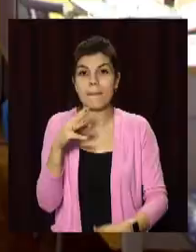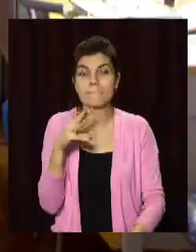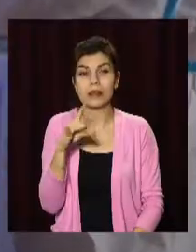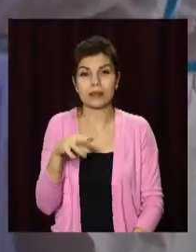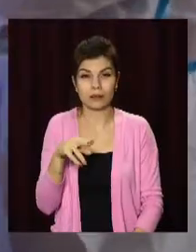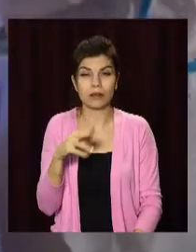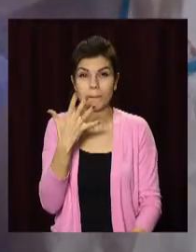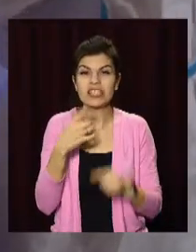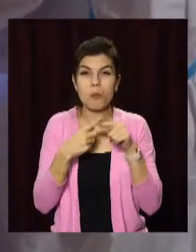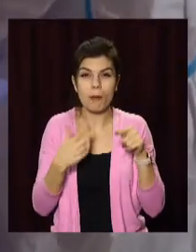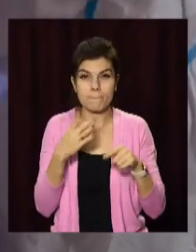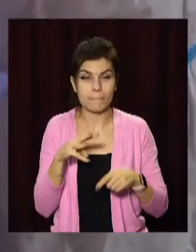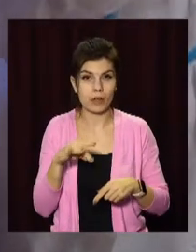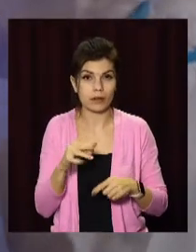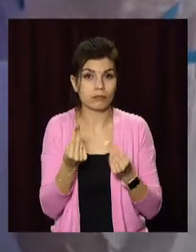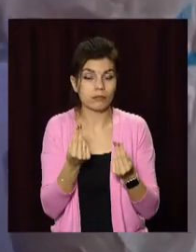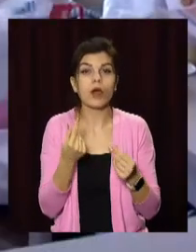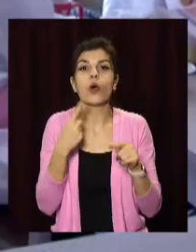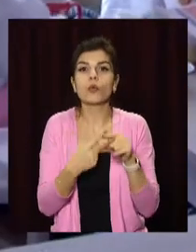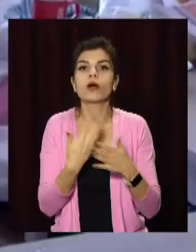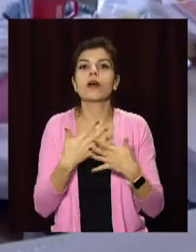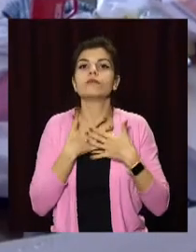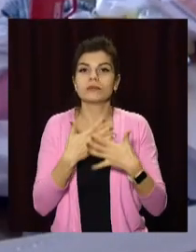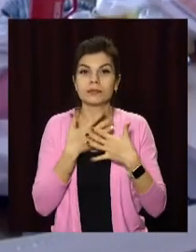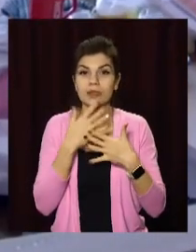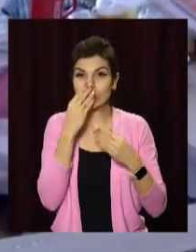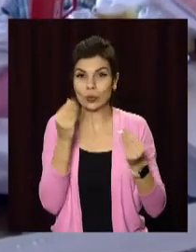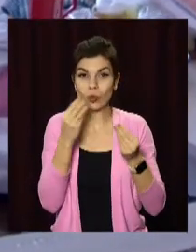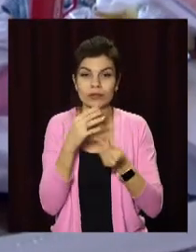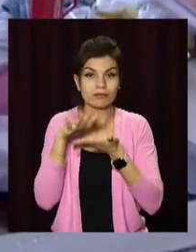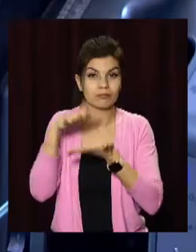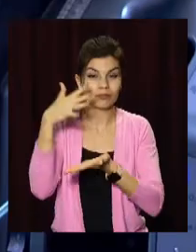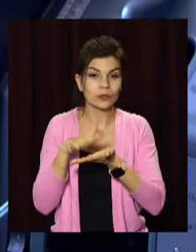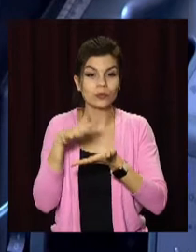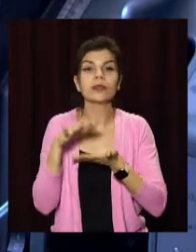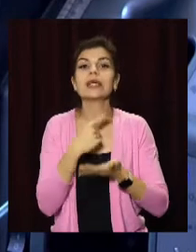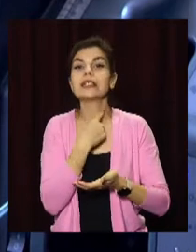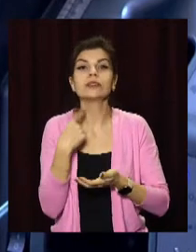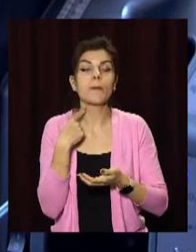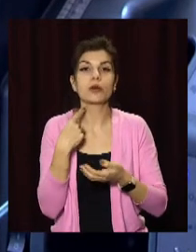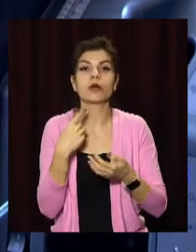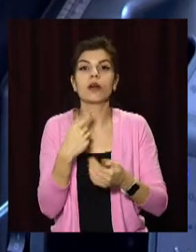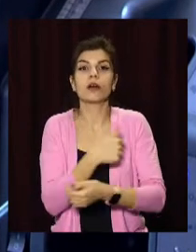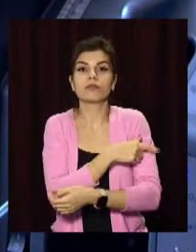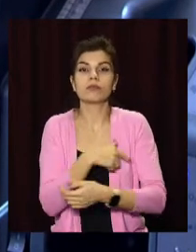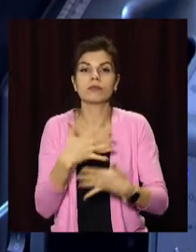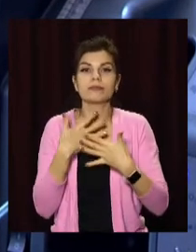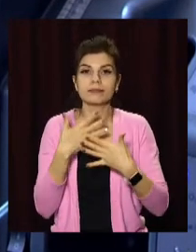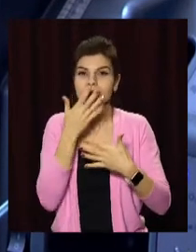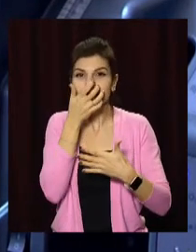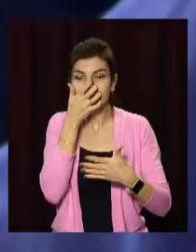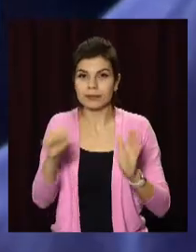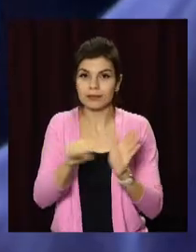гривень. Крім того, кошти витрачали на придбання апаратів ШВЛ та забезпечення лікарень киснем, сучасним